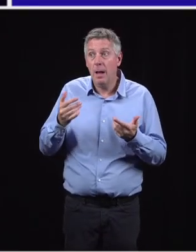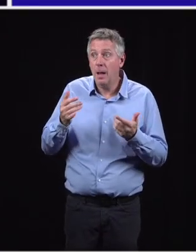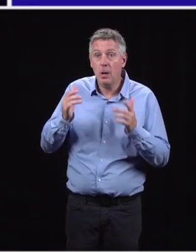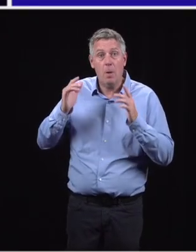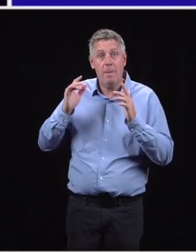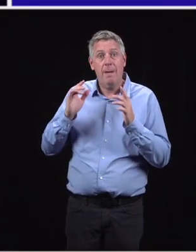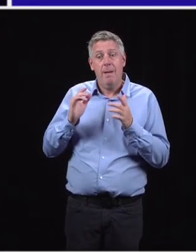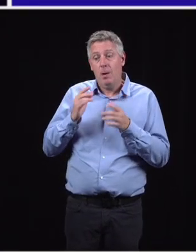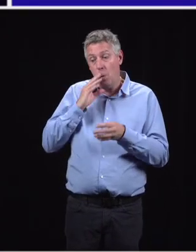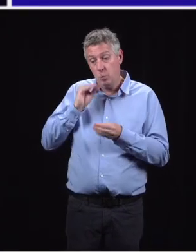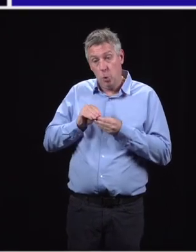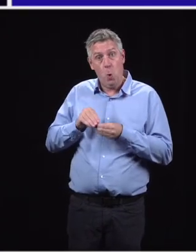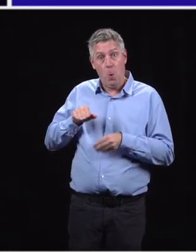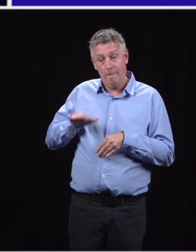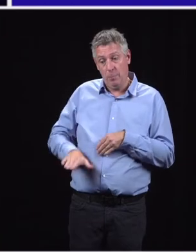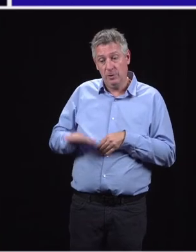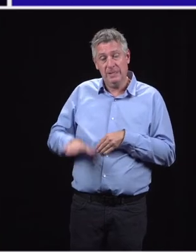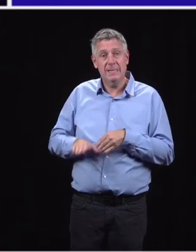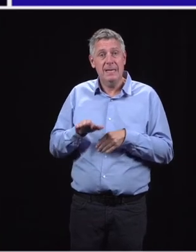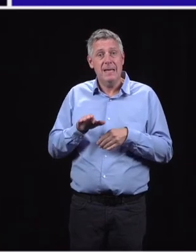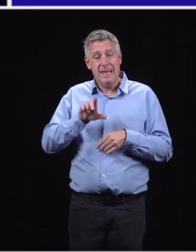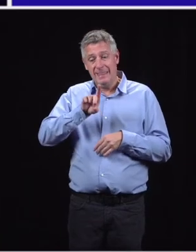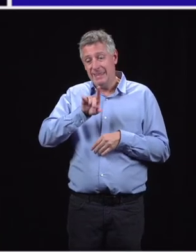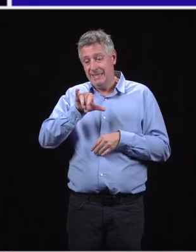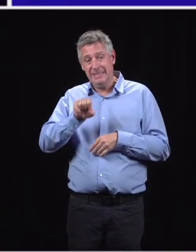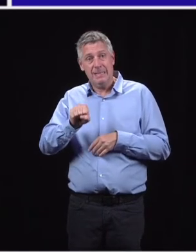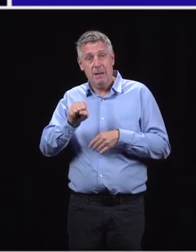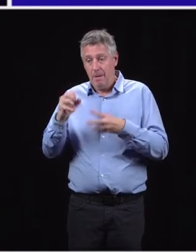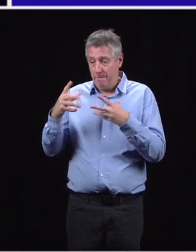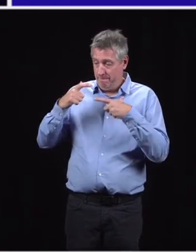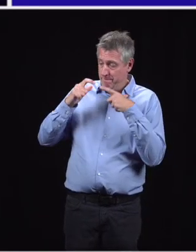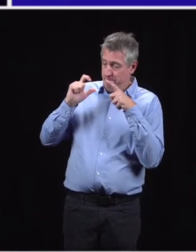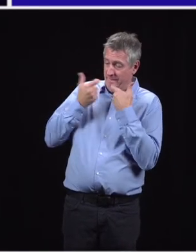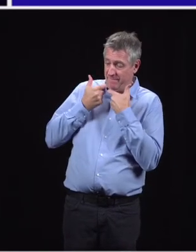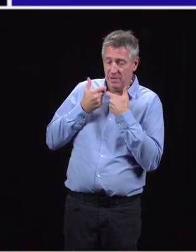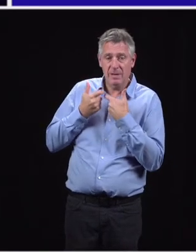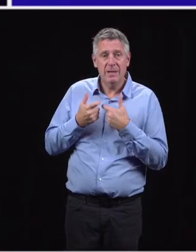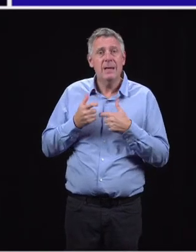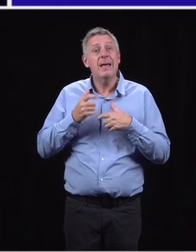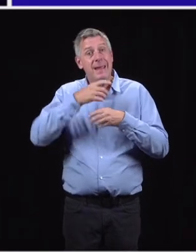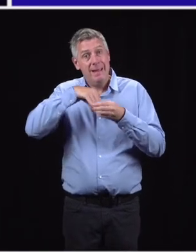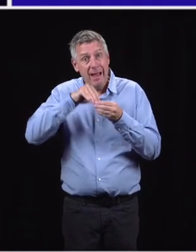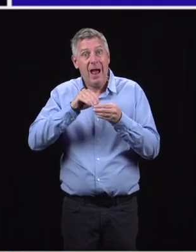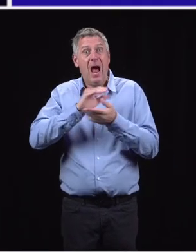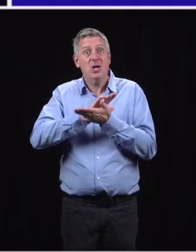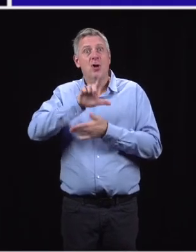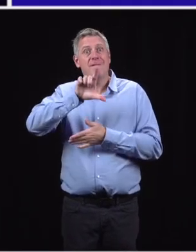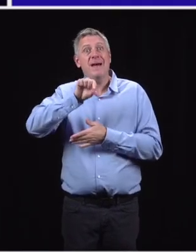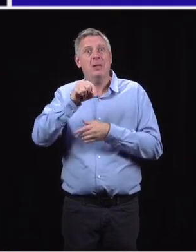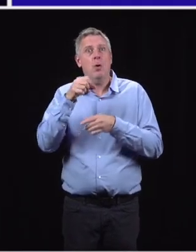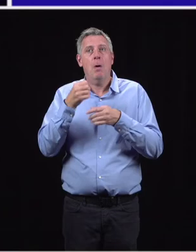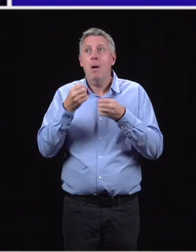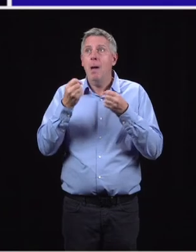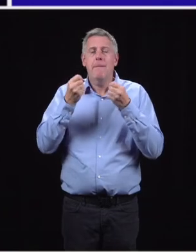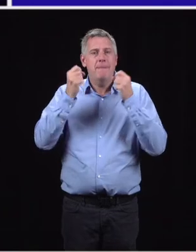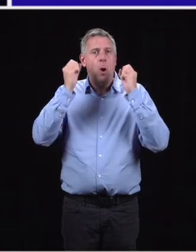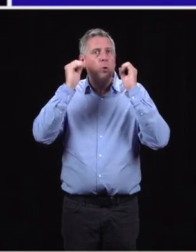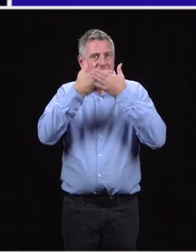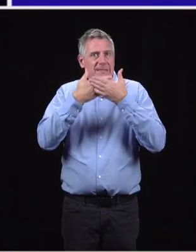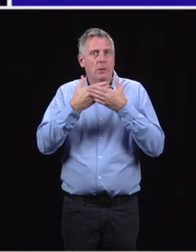très précocement en tout cas pour les troubles 10 et l'autisme n'est venu qu'à la vingtaine donc un parcours qui a été semé d'embûches